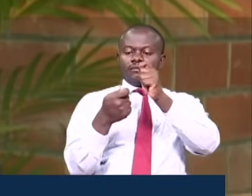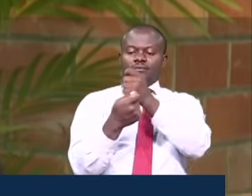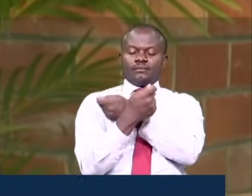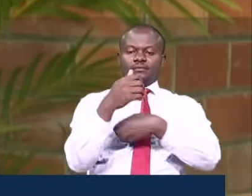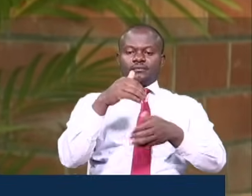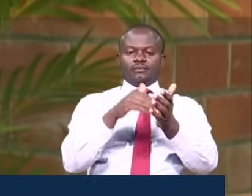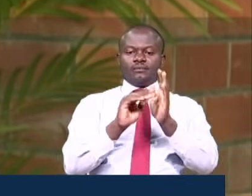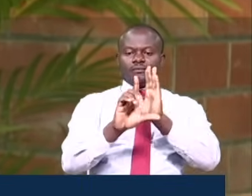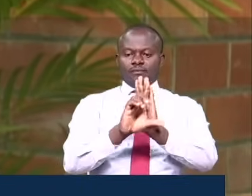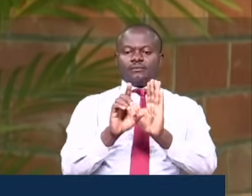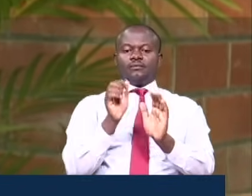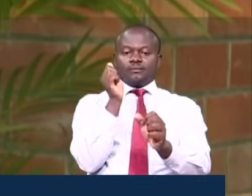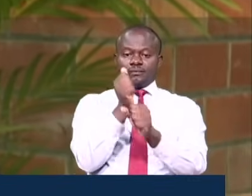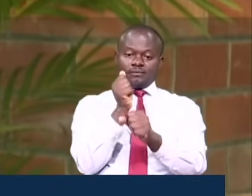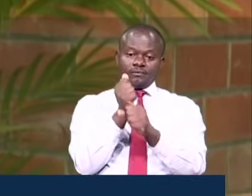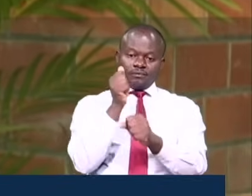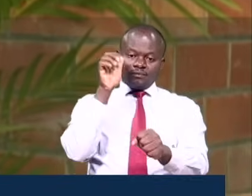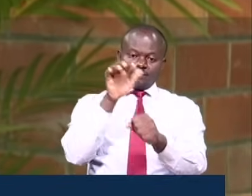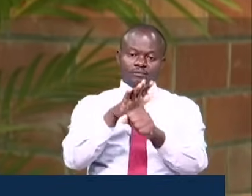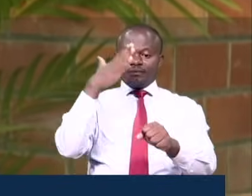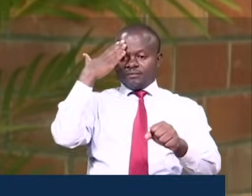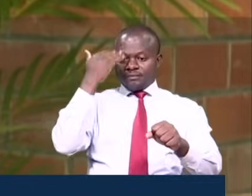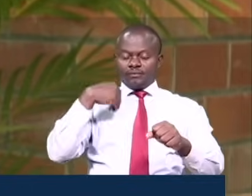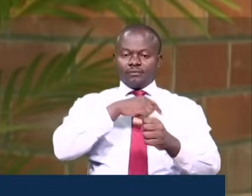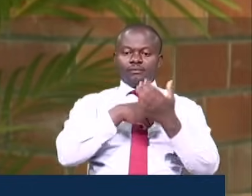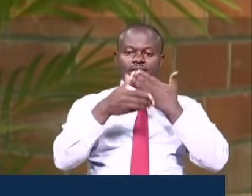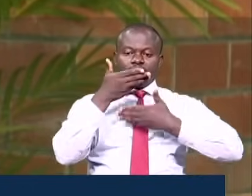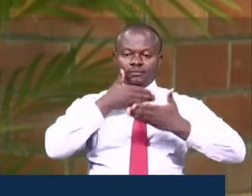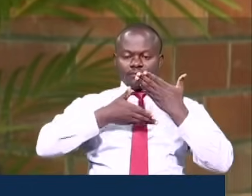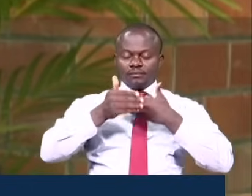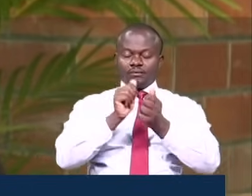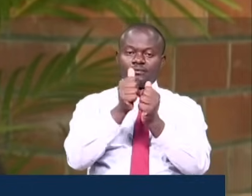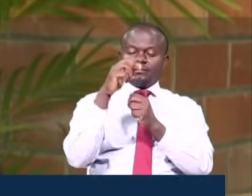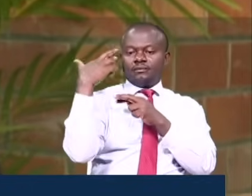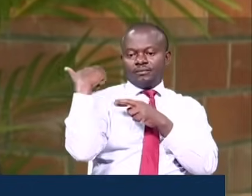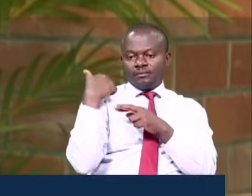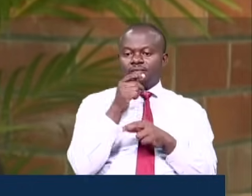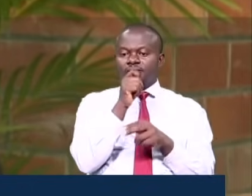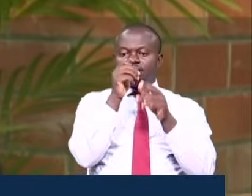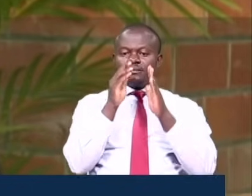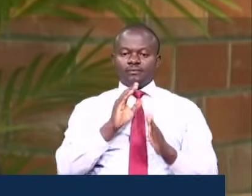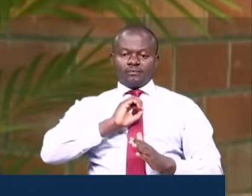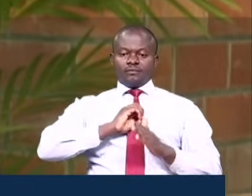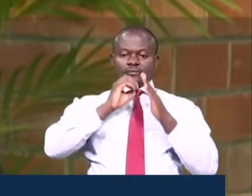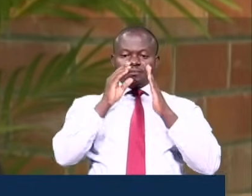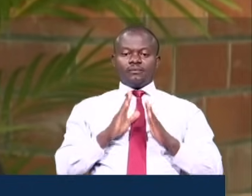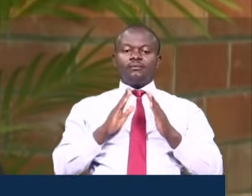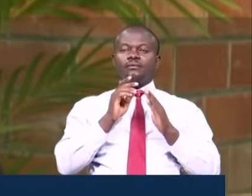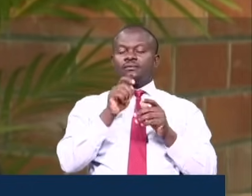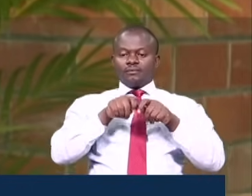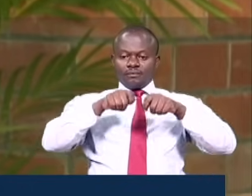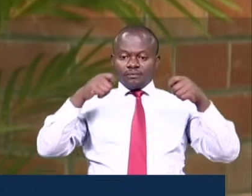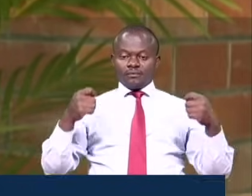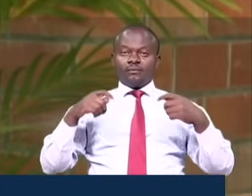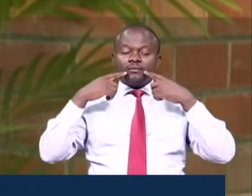abigenga kuko twarakoze rero akazi kenshi ko kugira ngo tuganire nabo bireba abanyamakuru banyiri bitangazamakuru imiryango itari ya